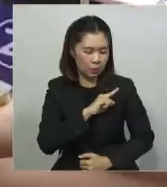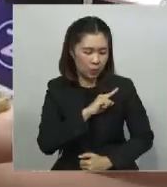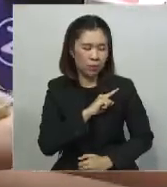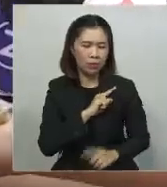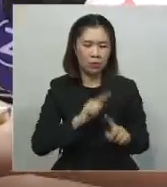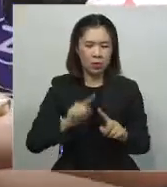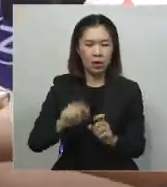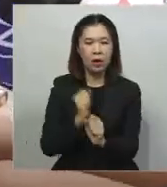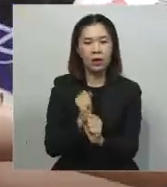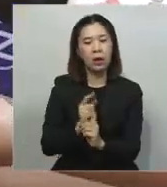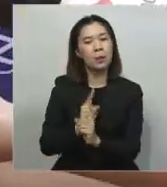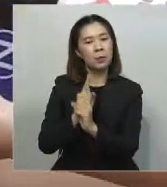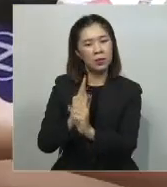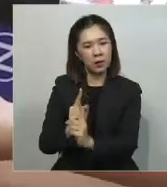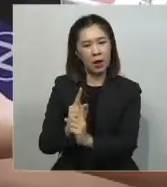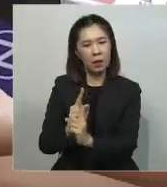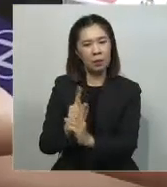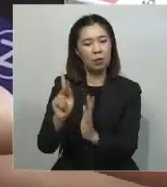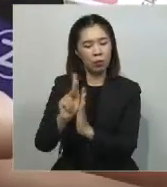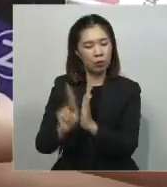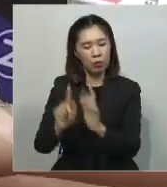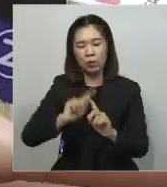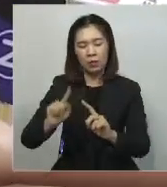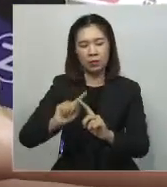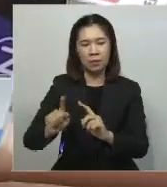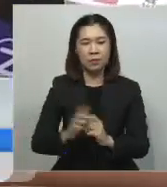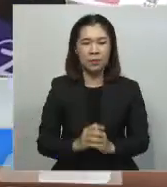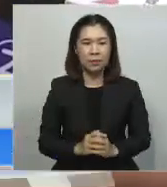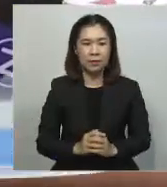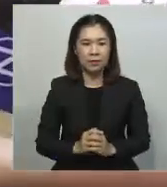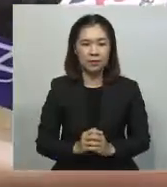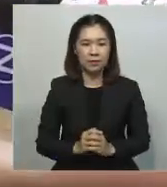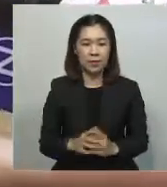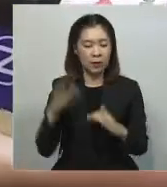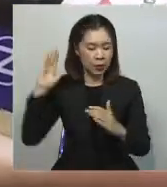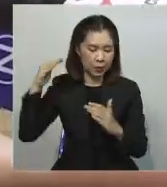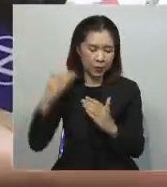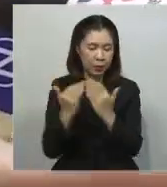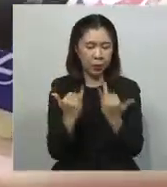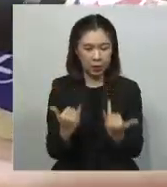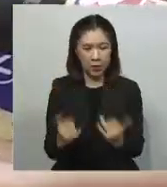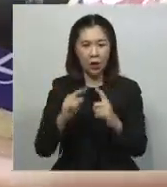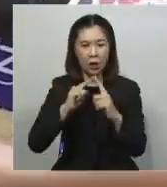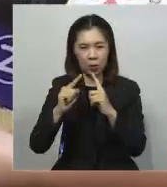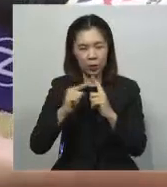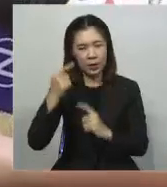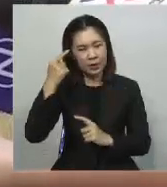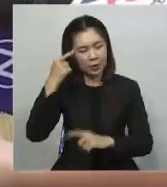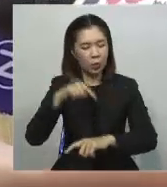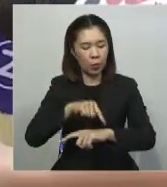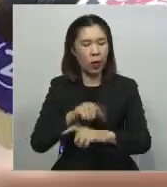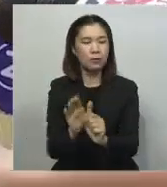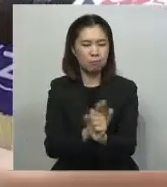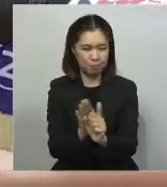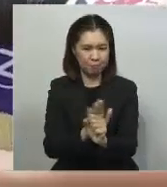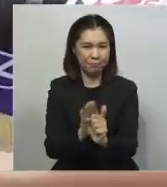อบแล้วก็ทำตามกฎเกณฑ์กติกาจนมาถึงวันนี้ที่เราได้คุยกันแล้วนะครับว่าวันนี้น่าจะเป็นเวลาที่เหมาะสม